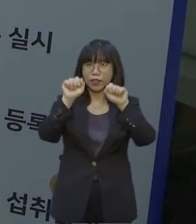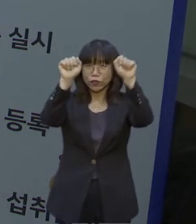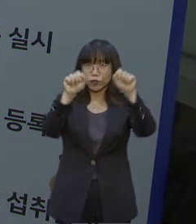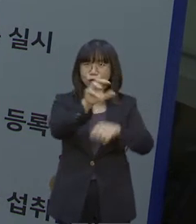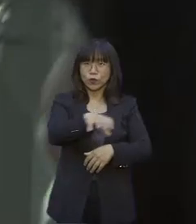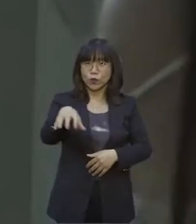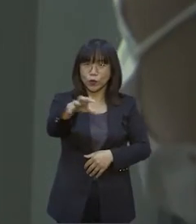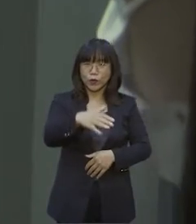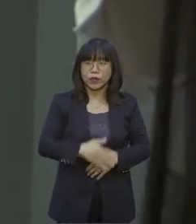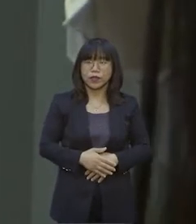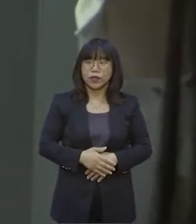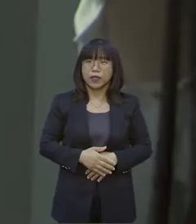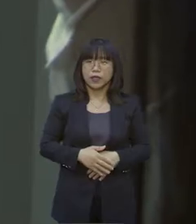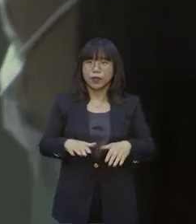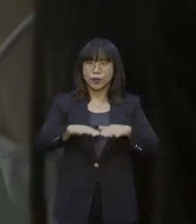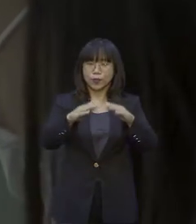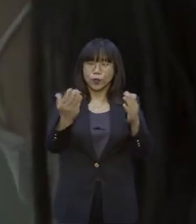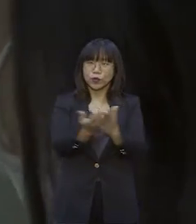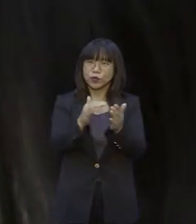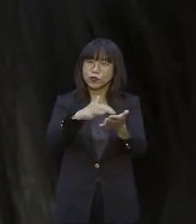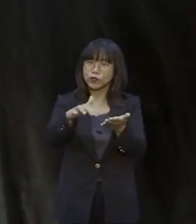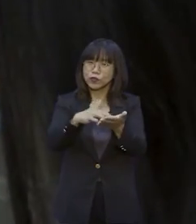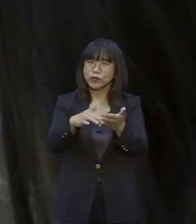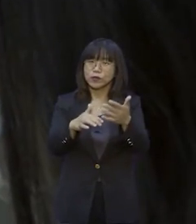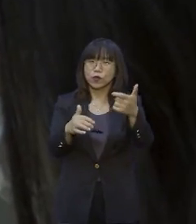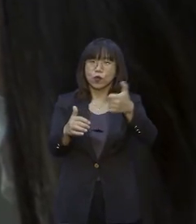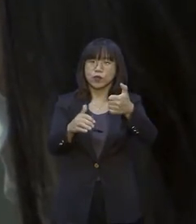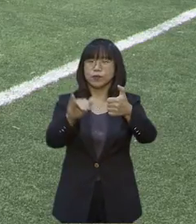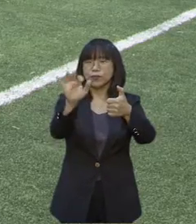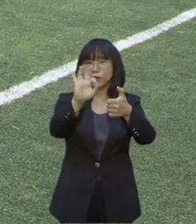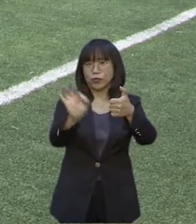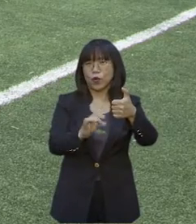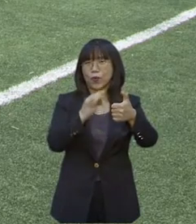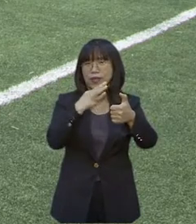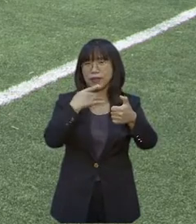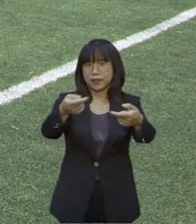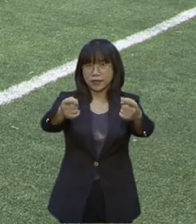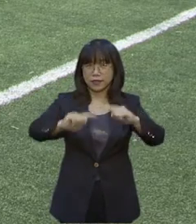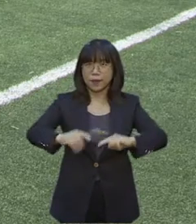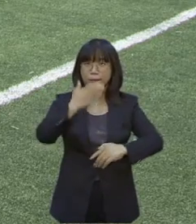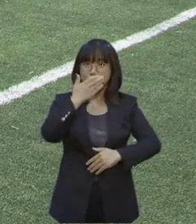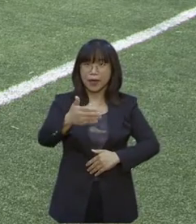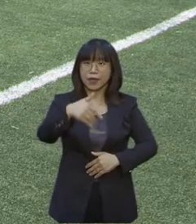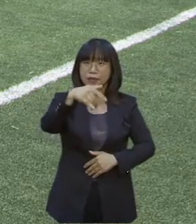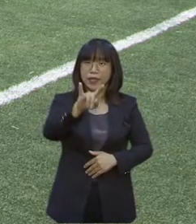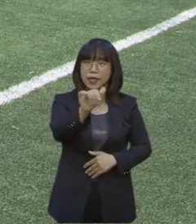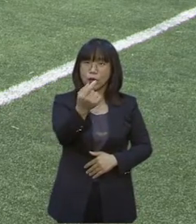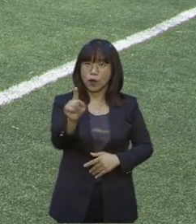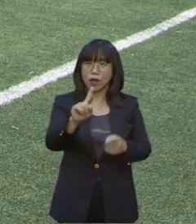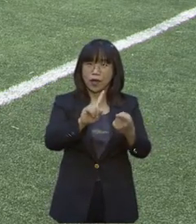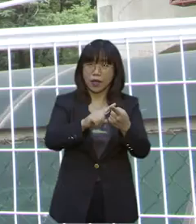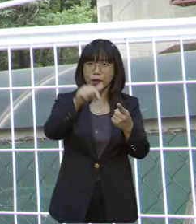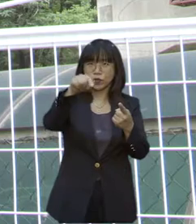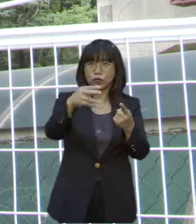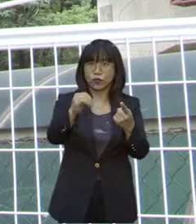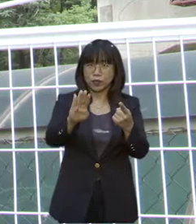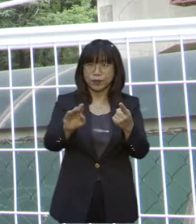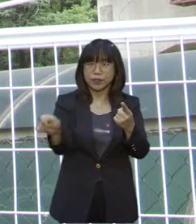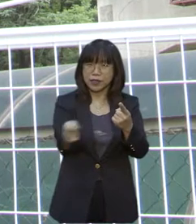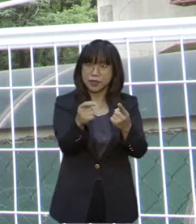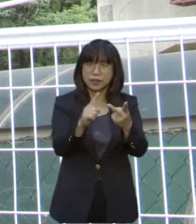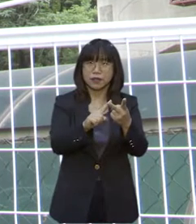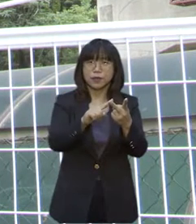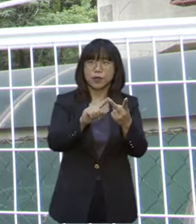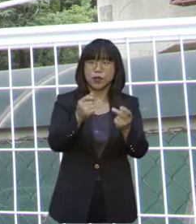7곳은 최대 수용인원의 50%만 입장할 수 있고 실외 체육시설인 개화축구장,